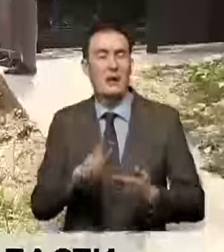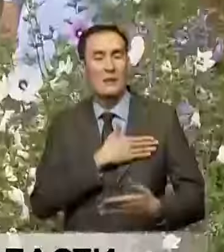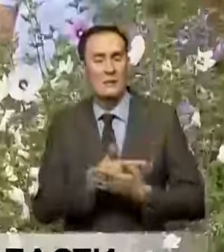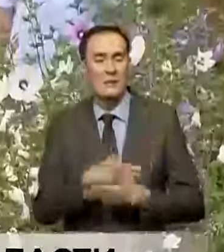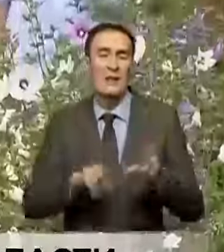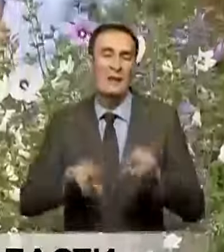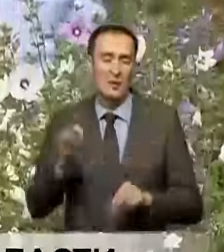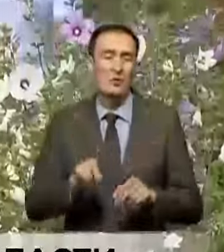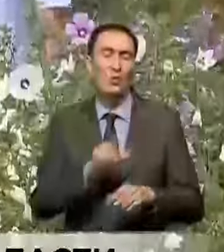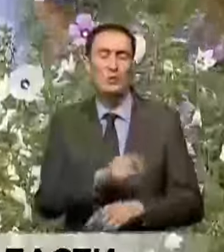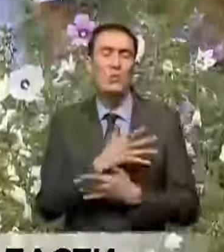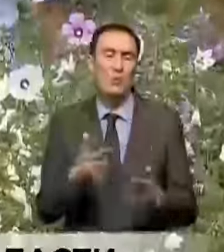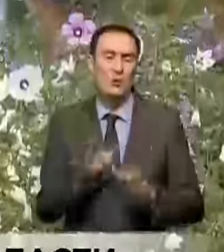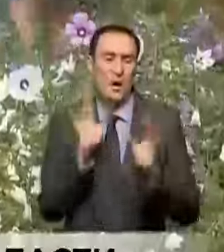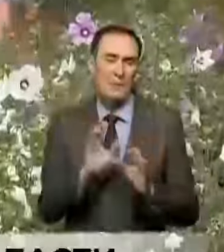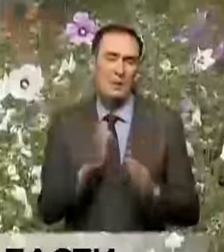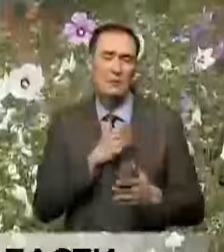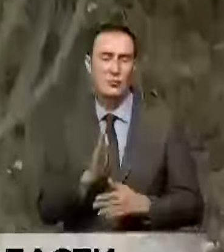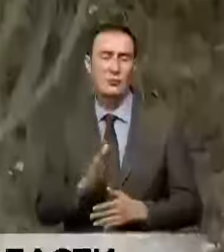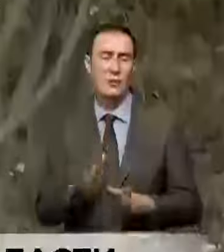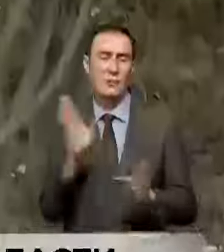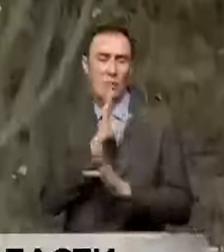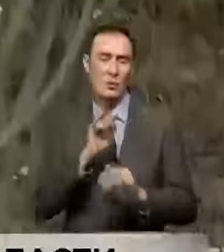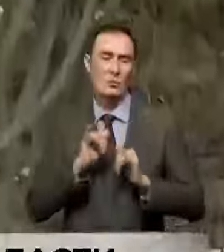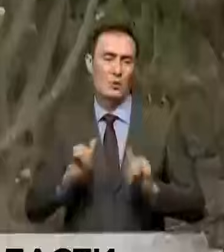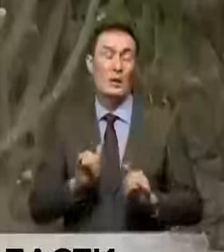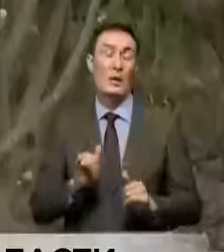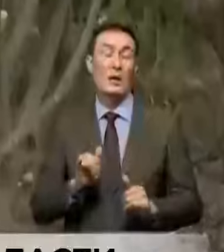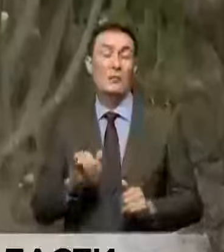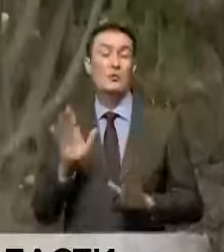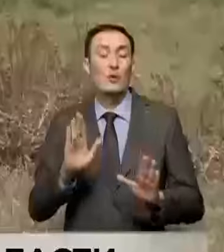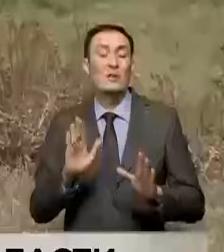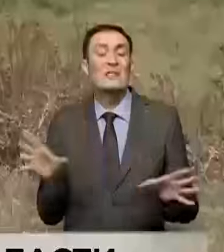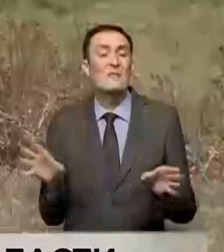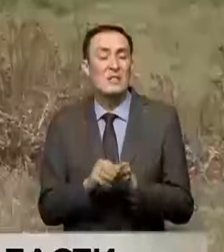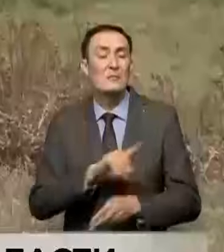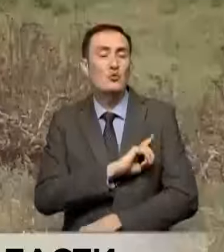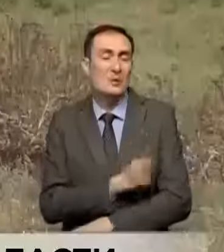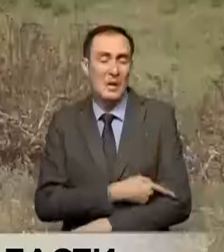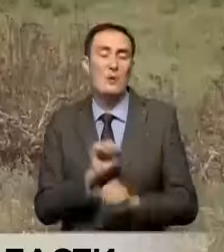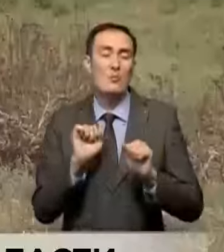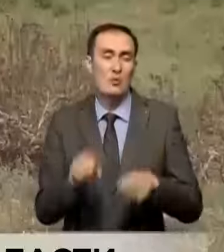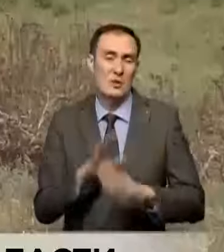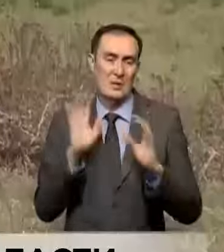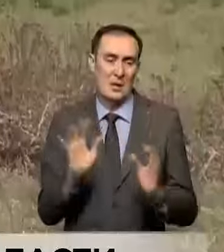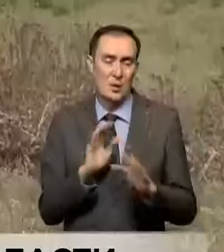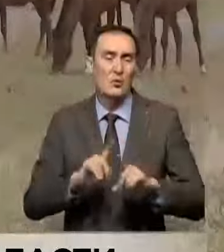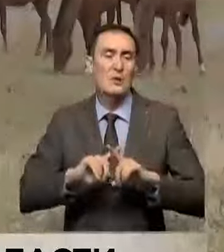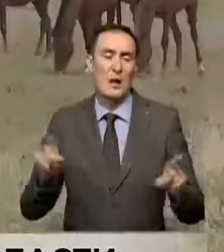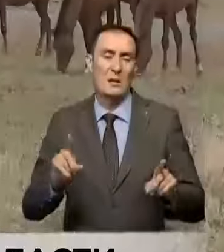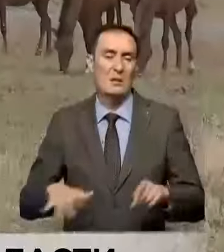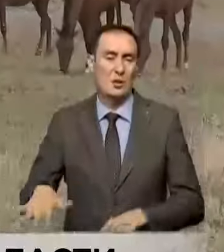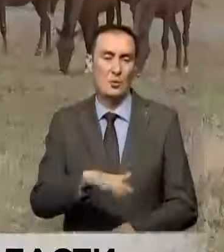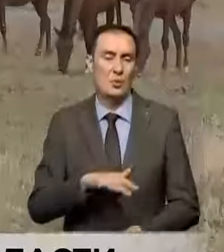надеются, что люди начнут более бережно относиться к природе и культурному наследию. Ведь только совместными усилиями можно сохранить уникальные